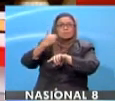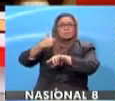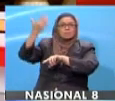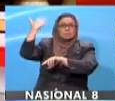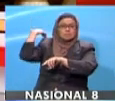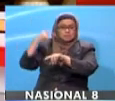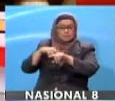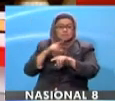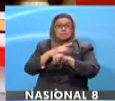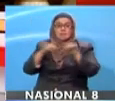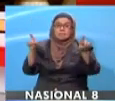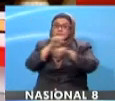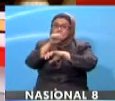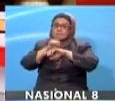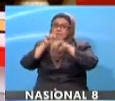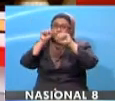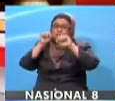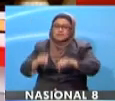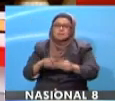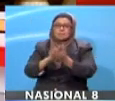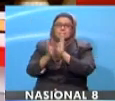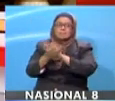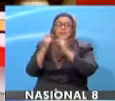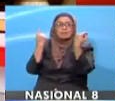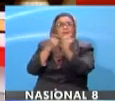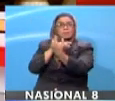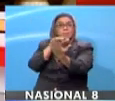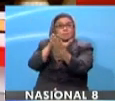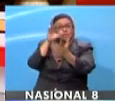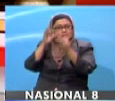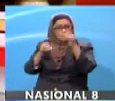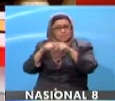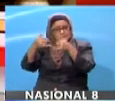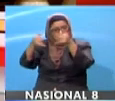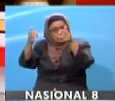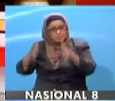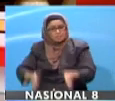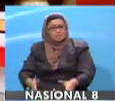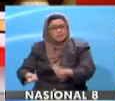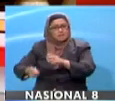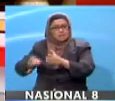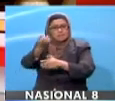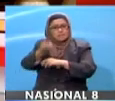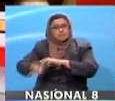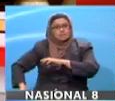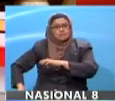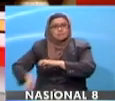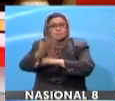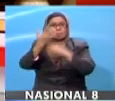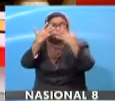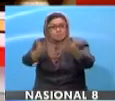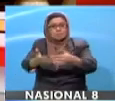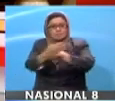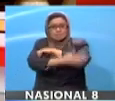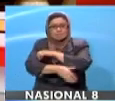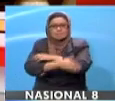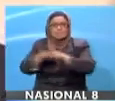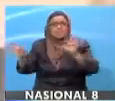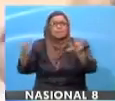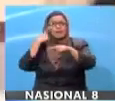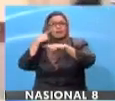mampu menjadi penghalang andai pemain negara melakukan kesilapan pada Temasya sebenar itu nanti bulan depan.